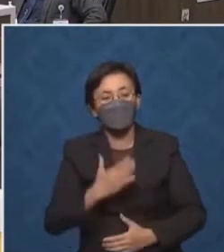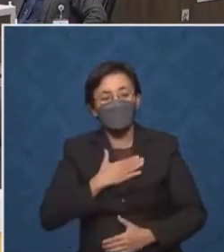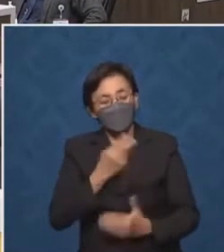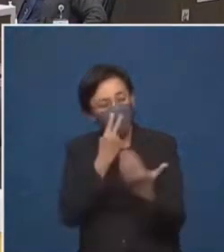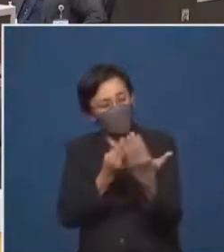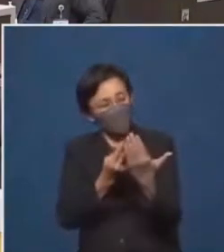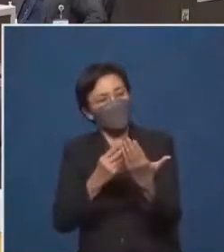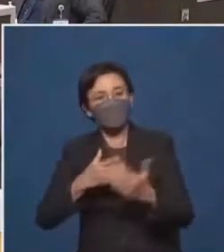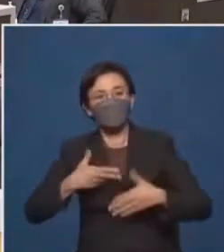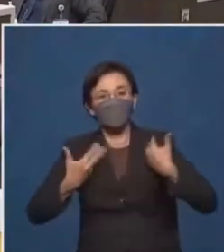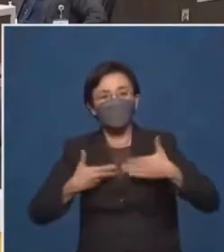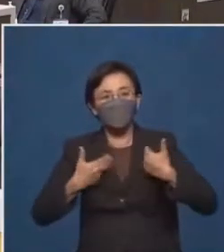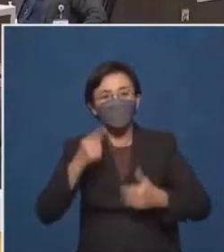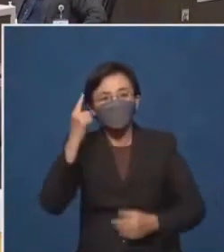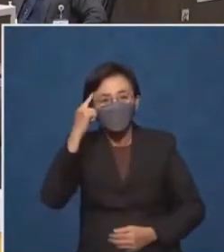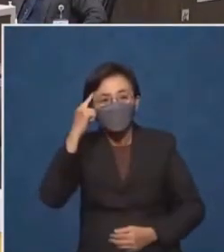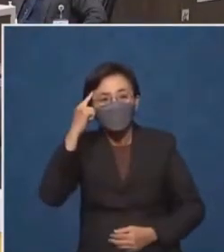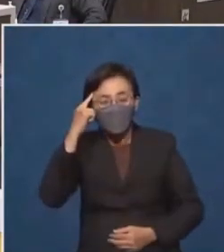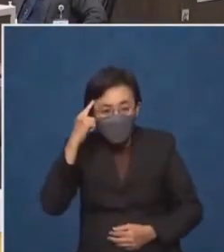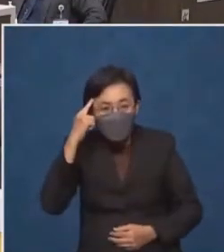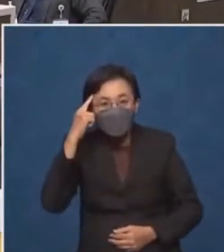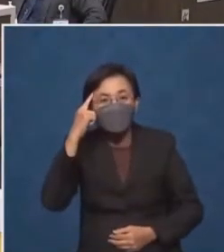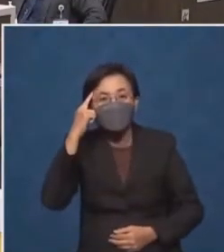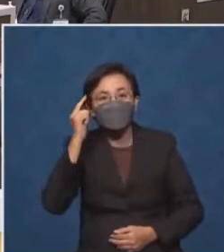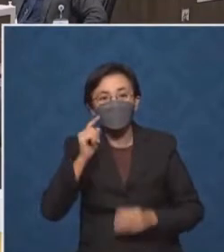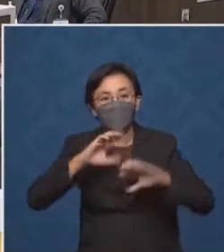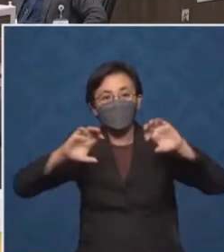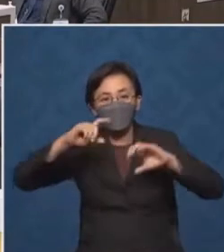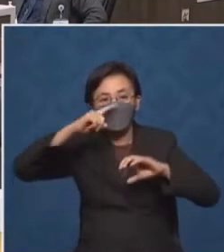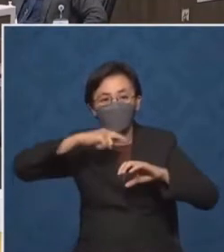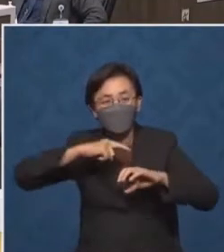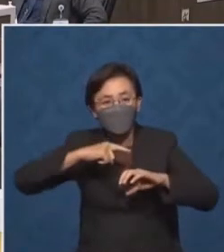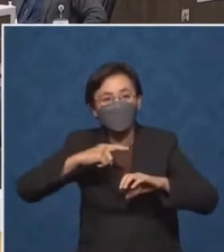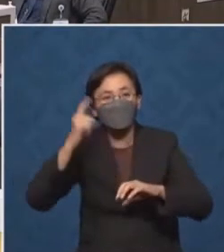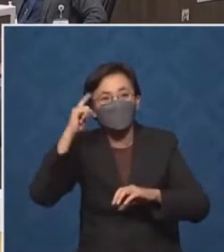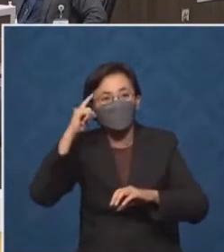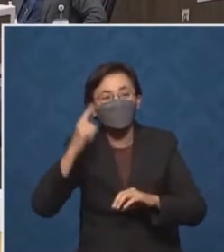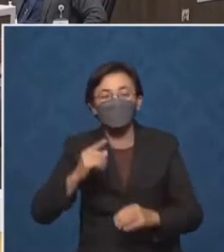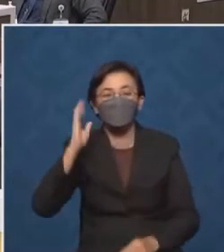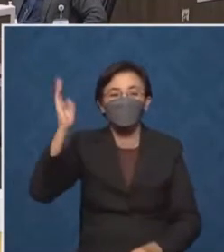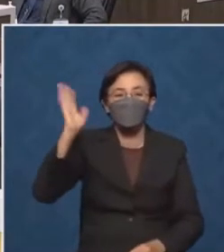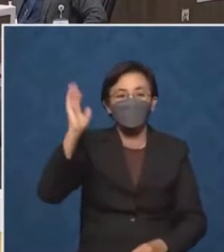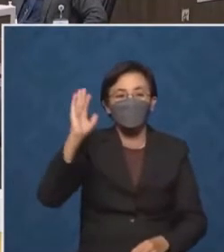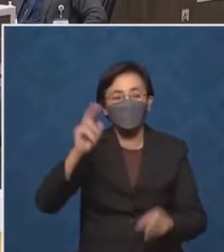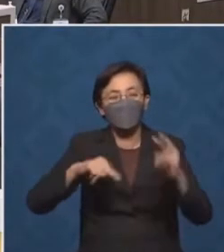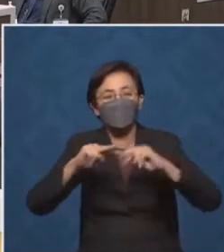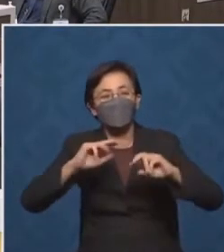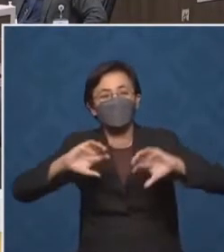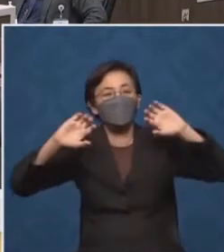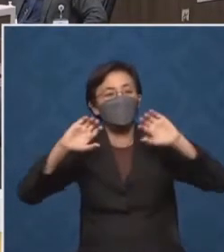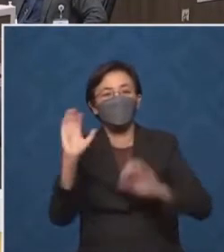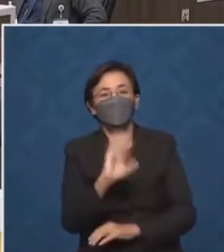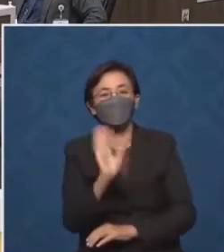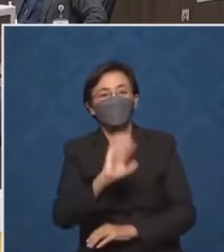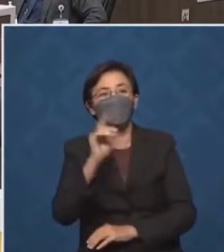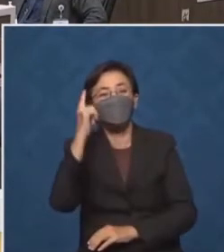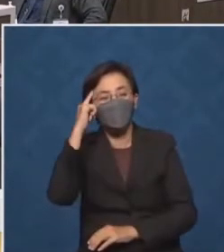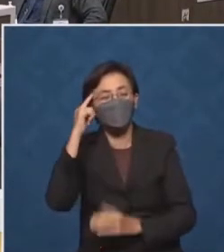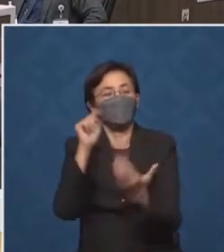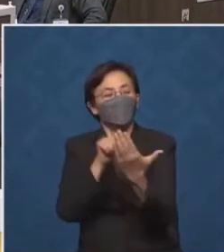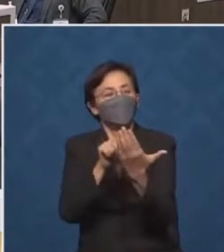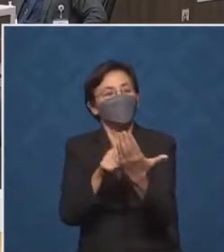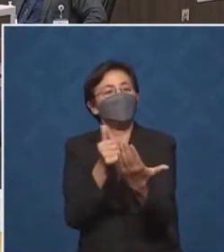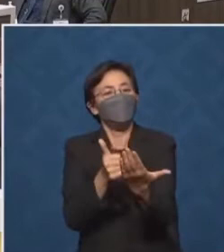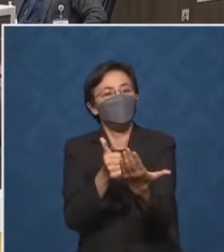จเลยครับผมเนองวานี่คอคามคดของรฐบาลไทยกยะถอนตัวไม่ต้อภิปาไม่ไววางใจแล้วแดงวาตั้งใจดี